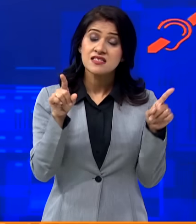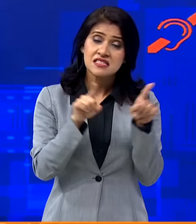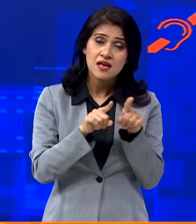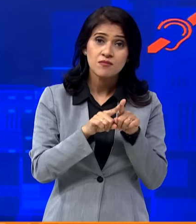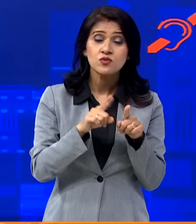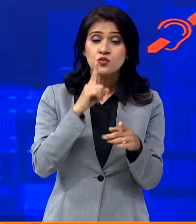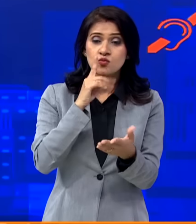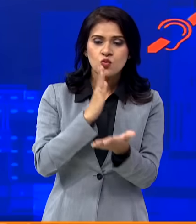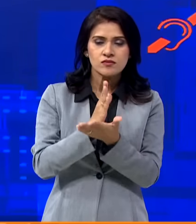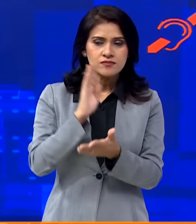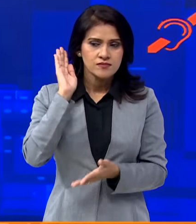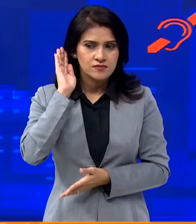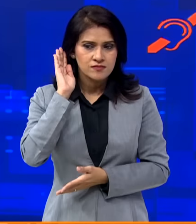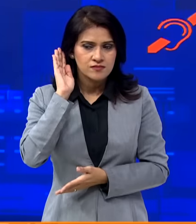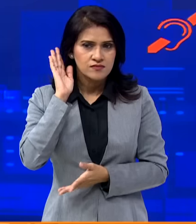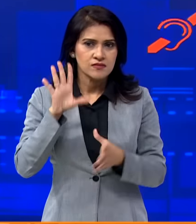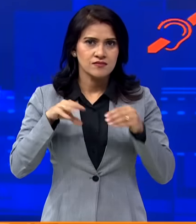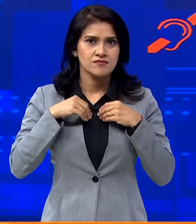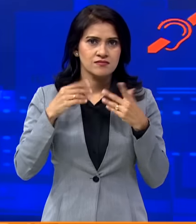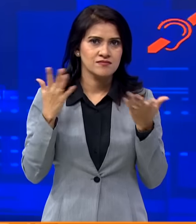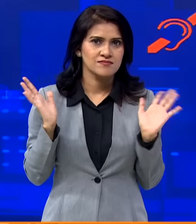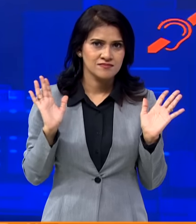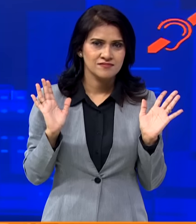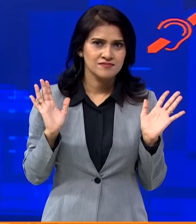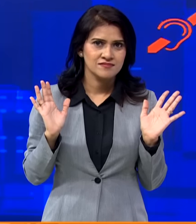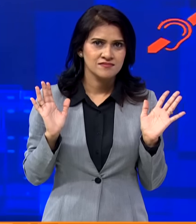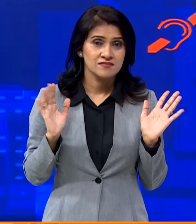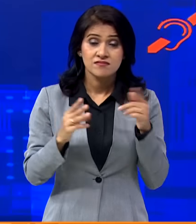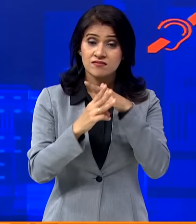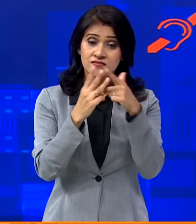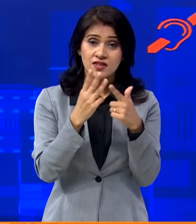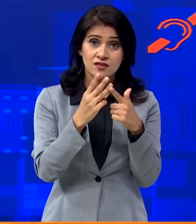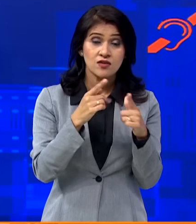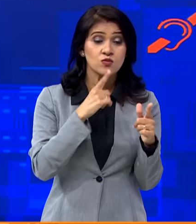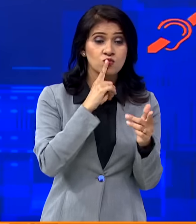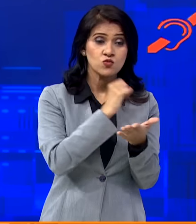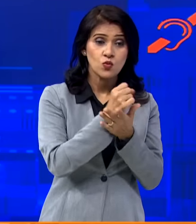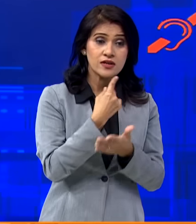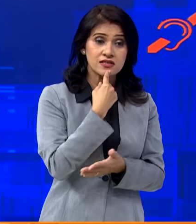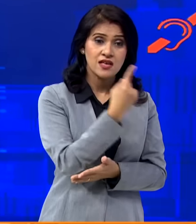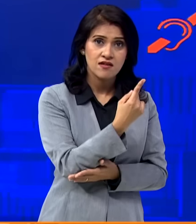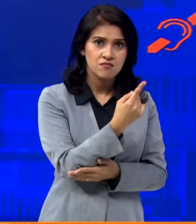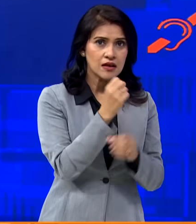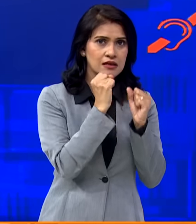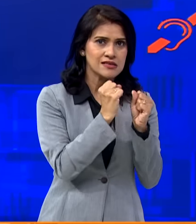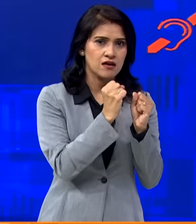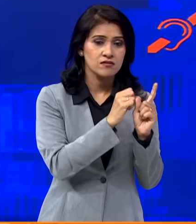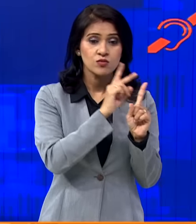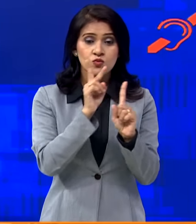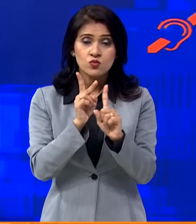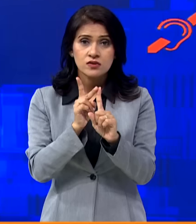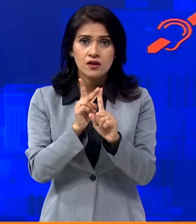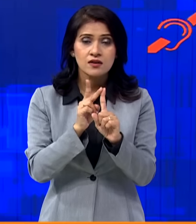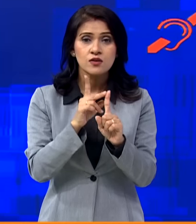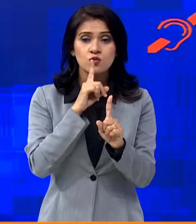है और सच को सुनना जितना मुश्किल है उतना ही सच को स्वीकार करना है यदि इस सच को कांग्रेस